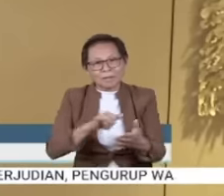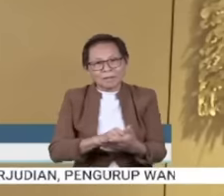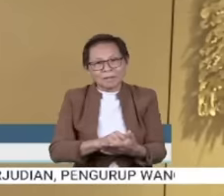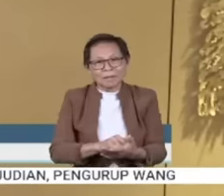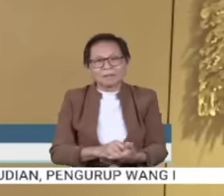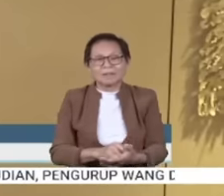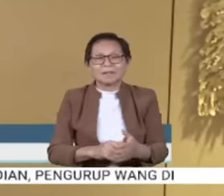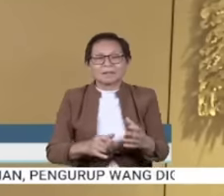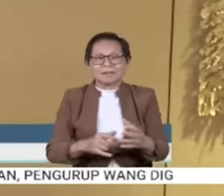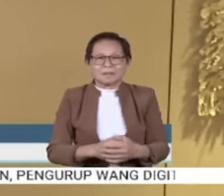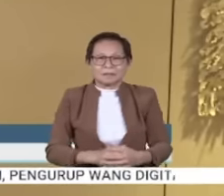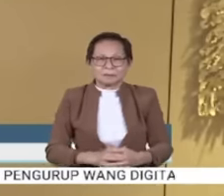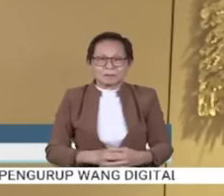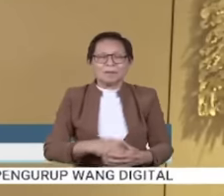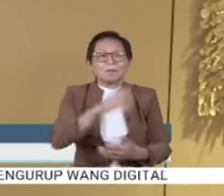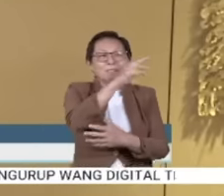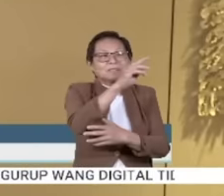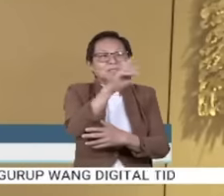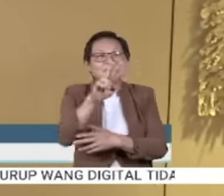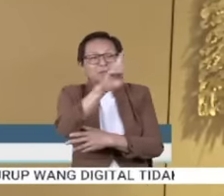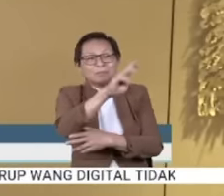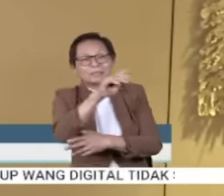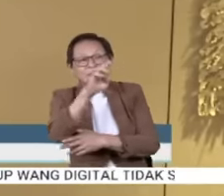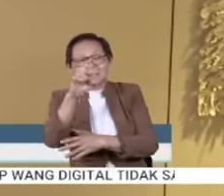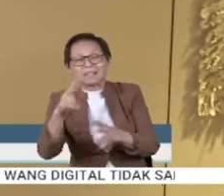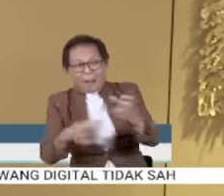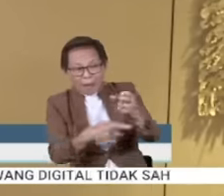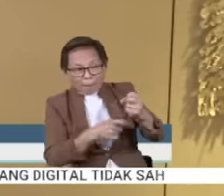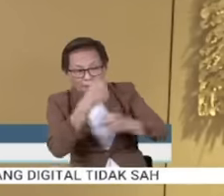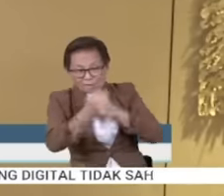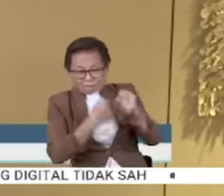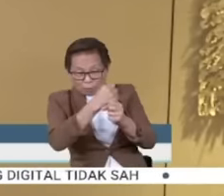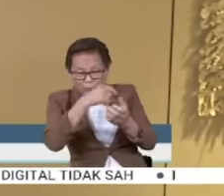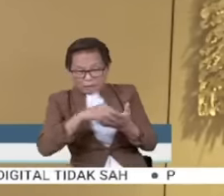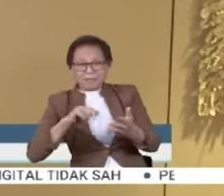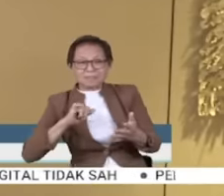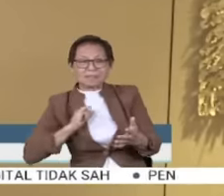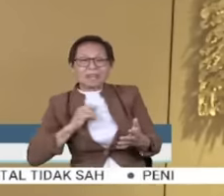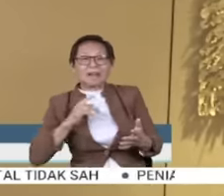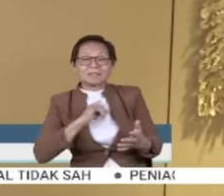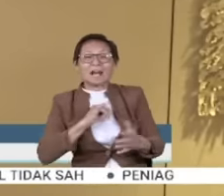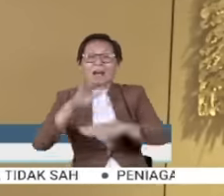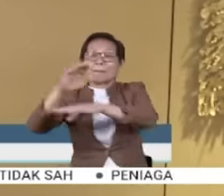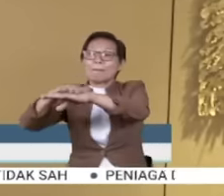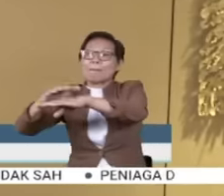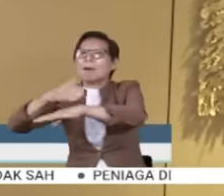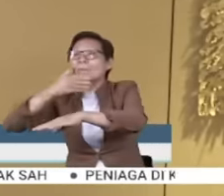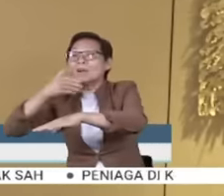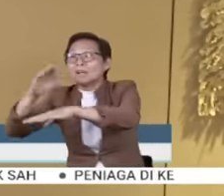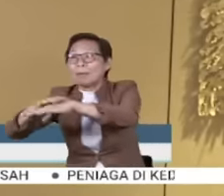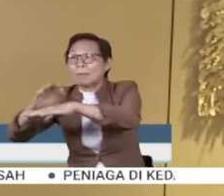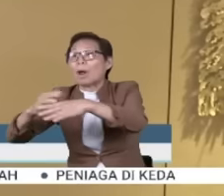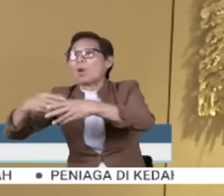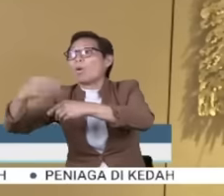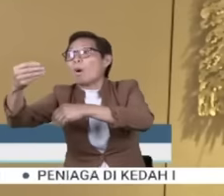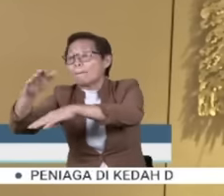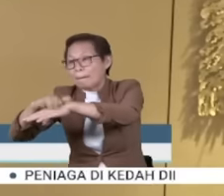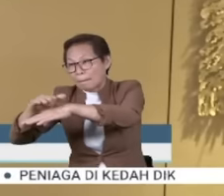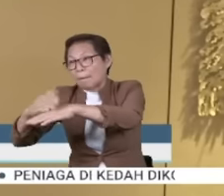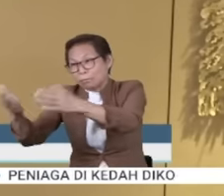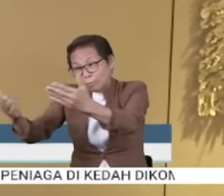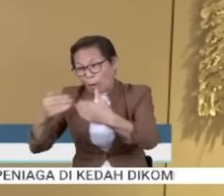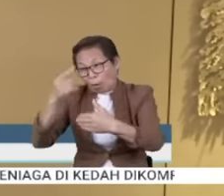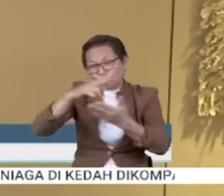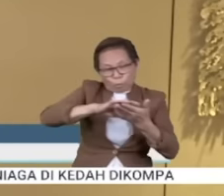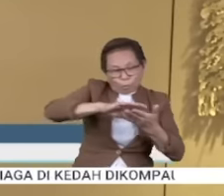misalkan pada tahun ini saya bersyarat untuk mengajak para beliau di luar sana untuk lebih dalam